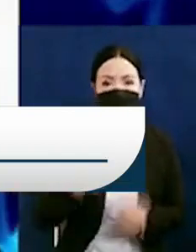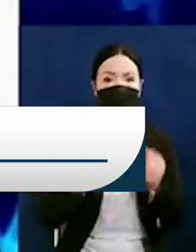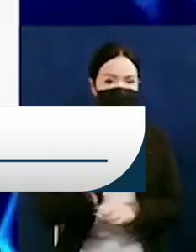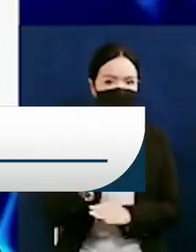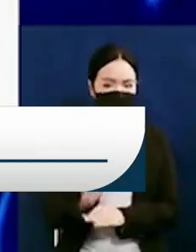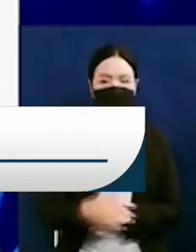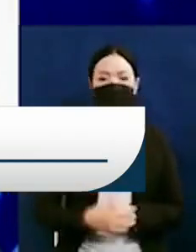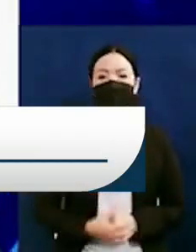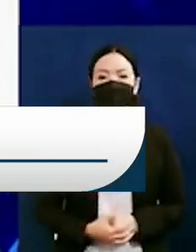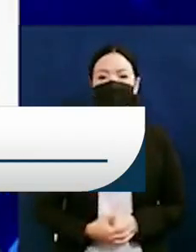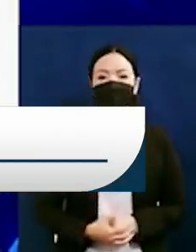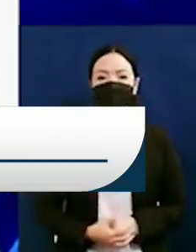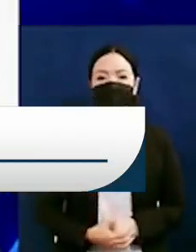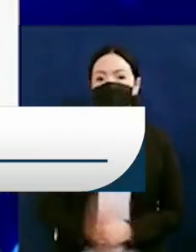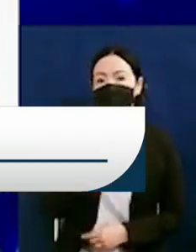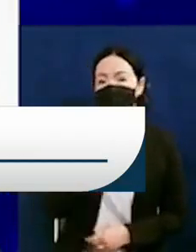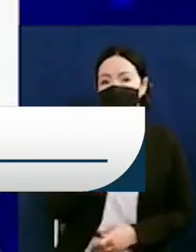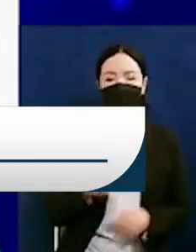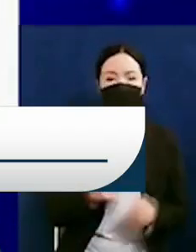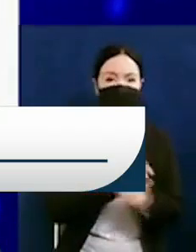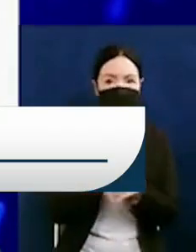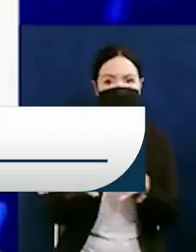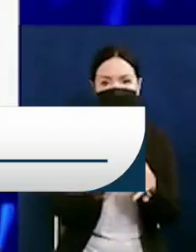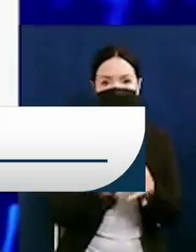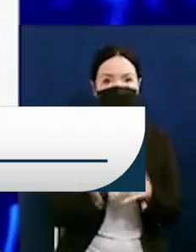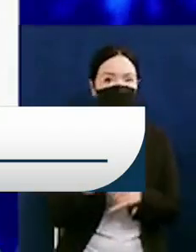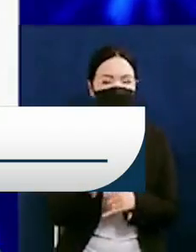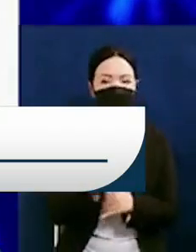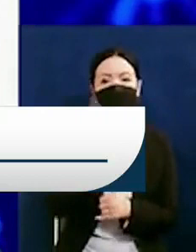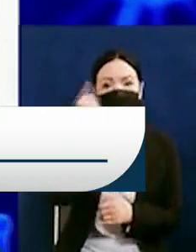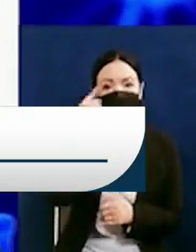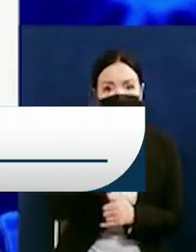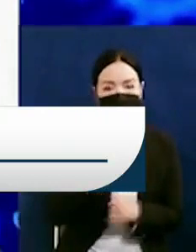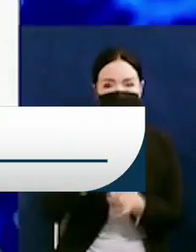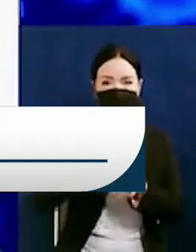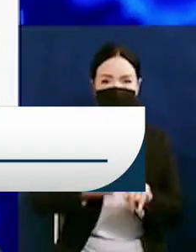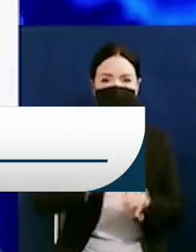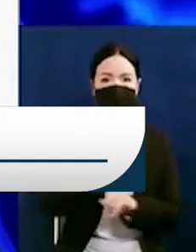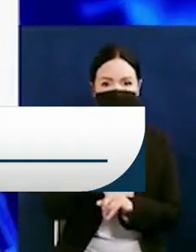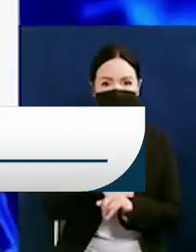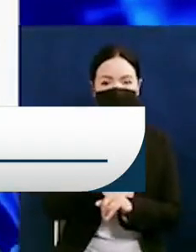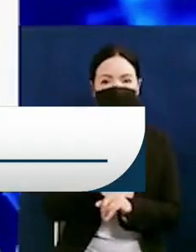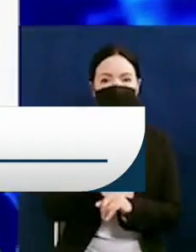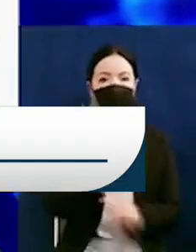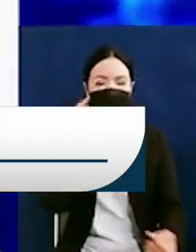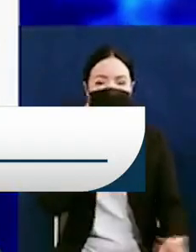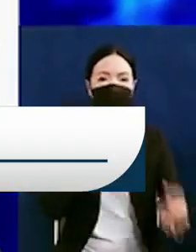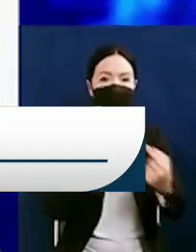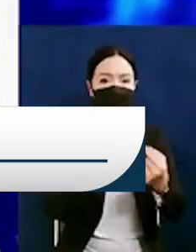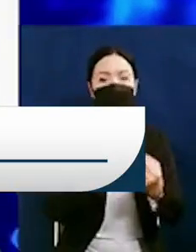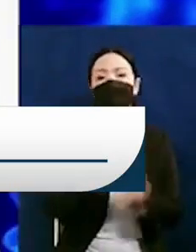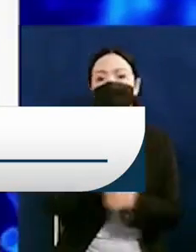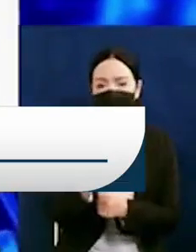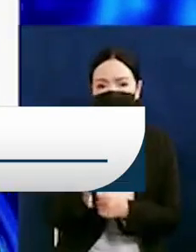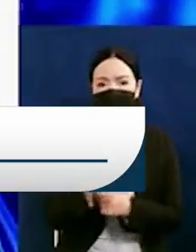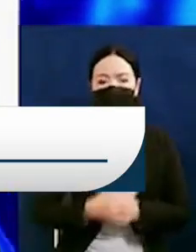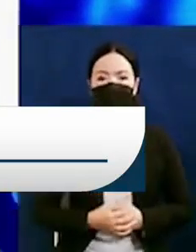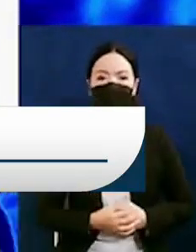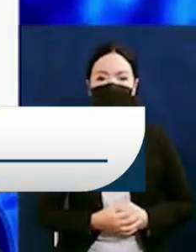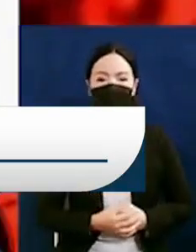ลักษณะยังไงนะครับอันนี้ก็ดูจากพูดชื่ออะไรใหม่นะครับเพราะเค้าคิดว่าในเดือนมีนาคมก็คงจะเข้าสู่หน้าค่อนข้างจะ